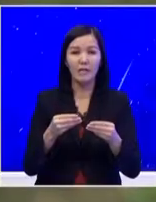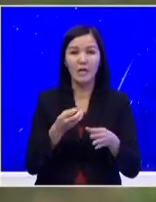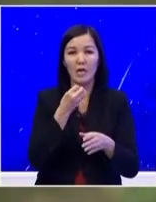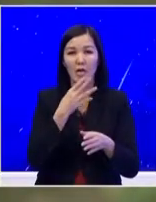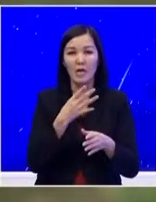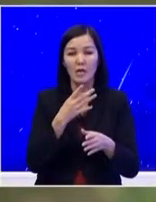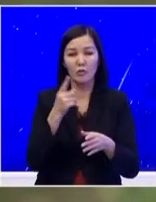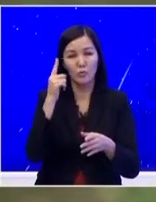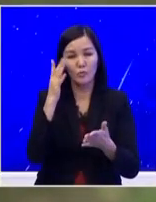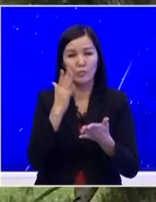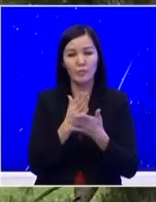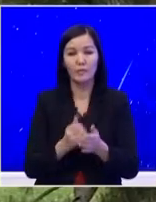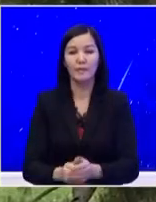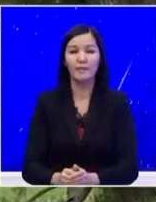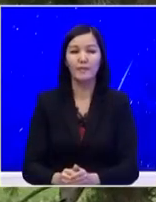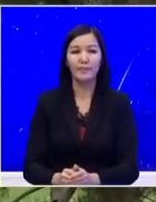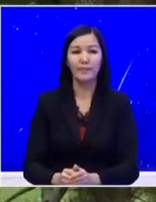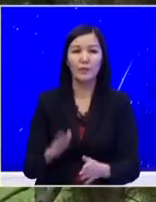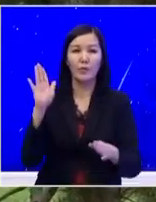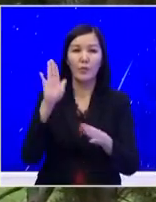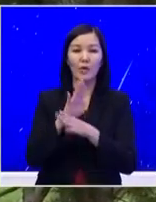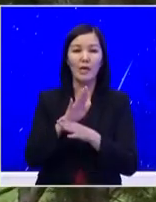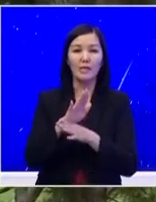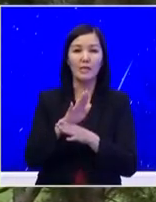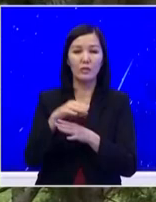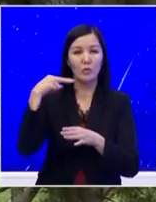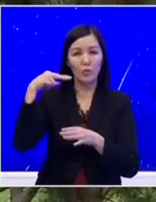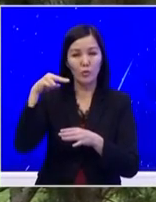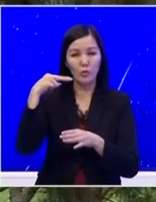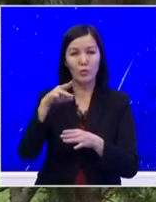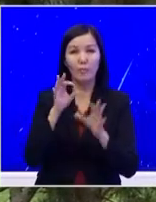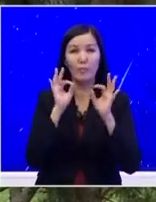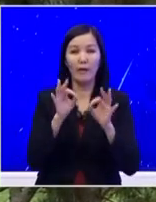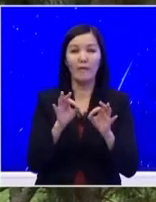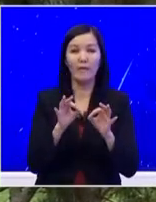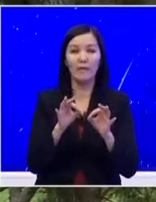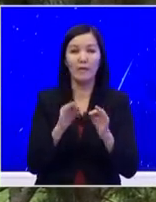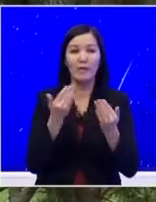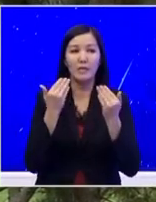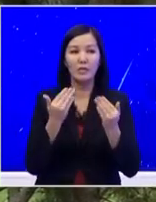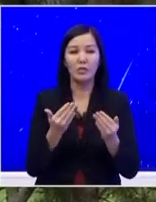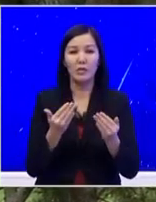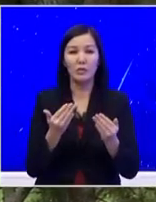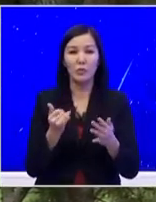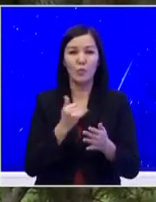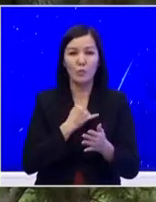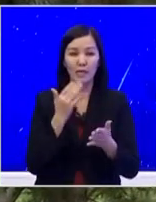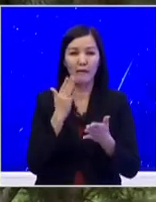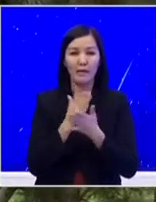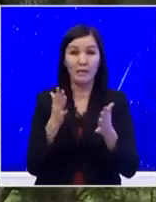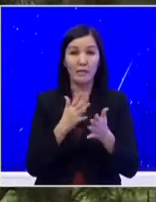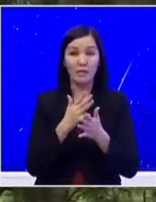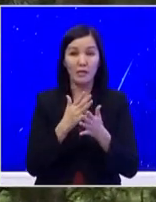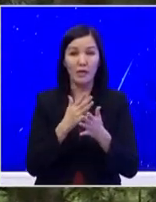своевременно, считает он. Считаю указ президента Касым-Жомарта Токаева правильным и своевременным решением. У меня, как и у